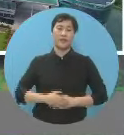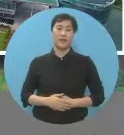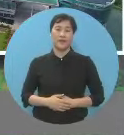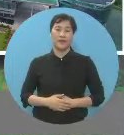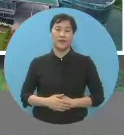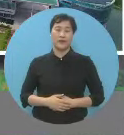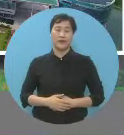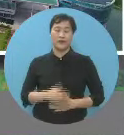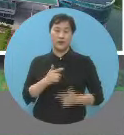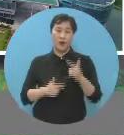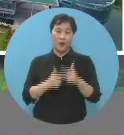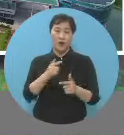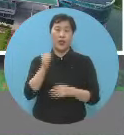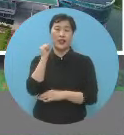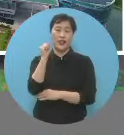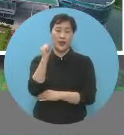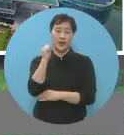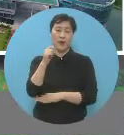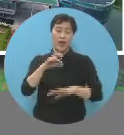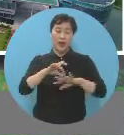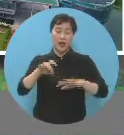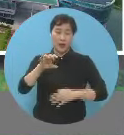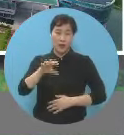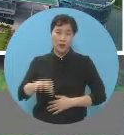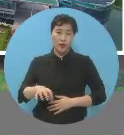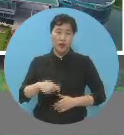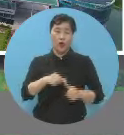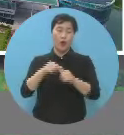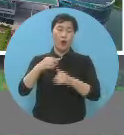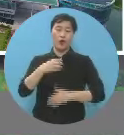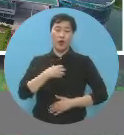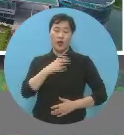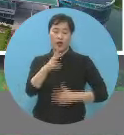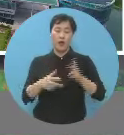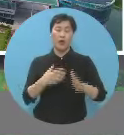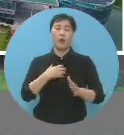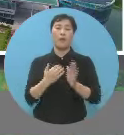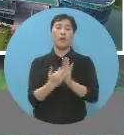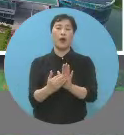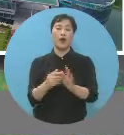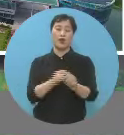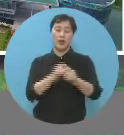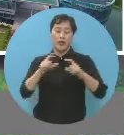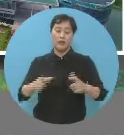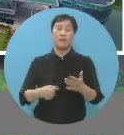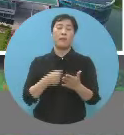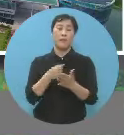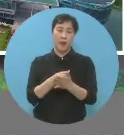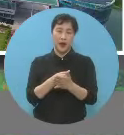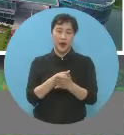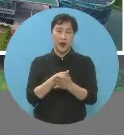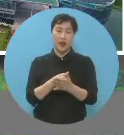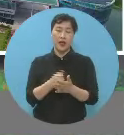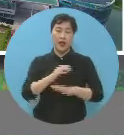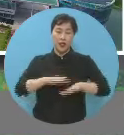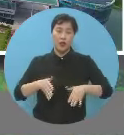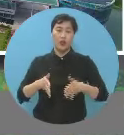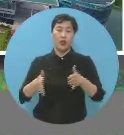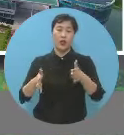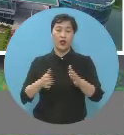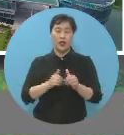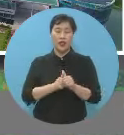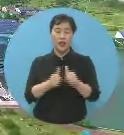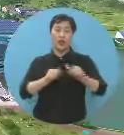목포와 영암, 해남군이 고용위기와 산업위기 대응 특별지역으로 지정되면서 전라남도가 후속 조치에